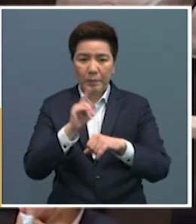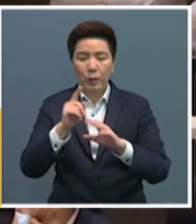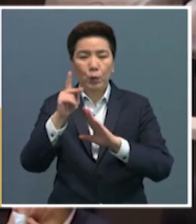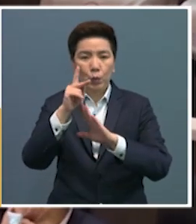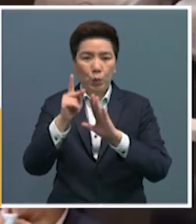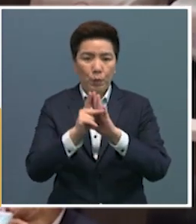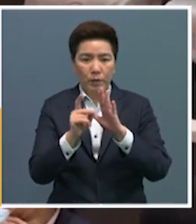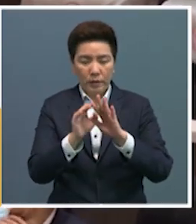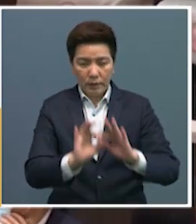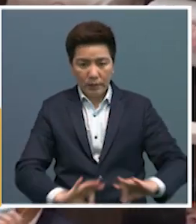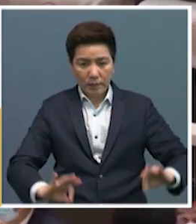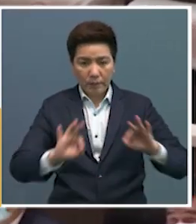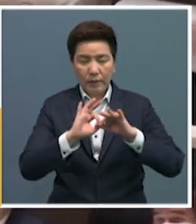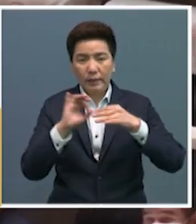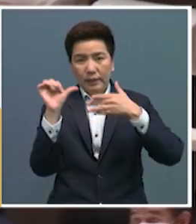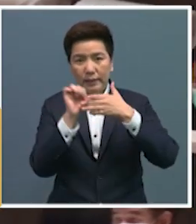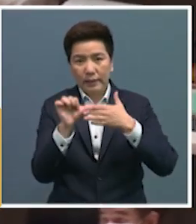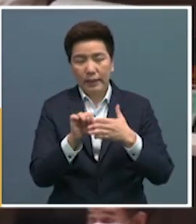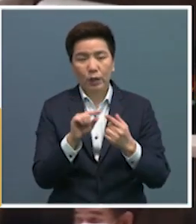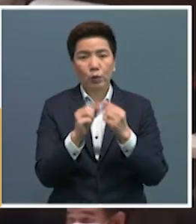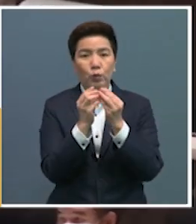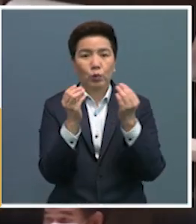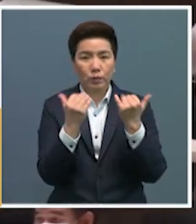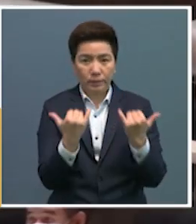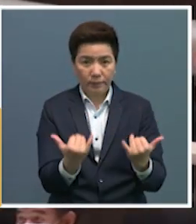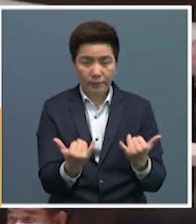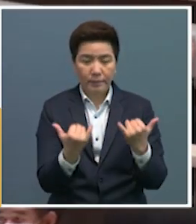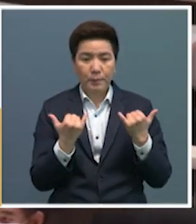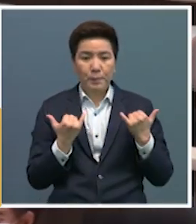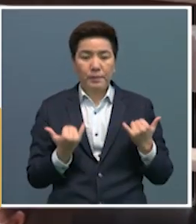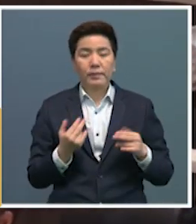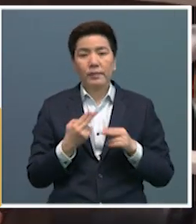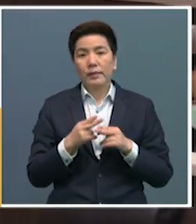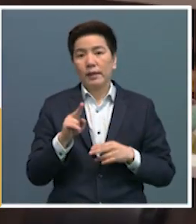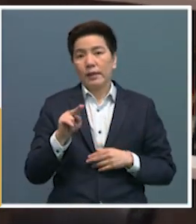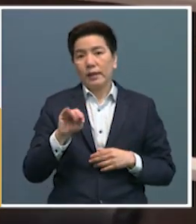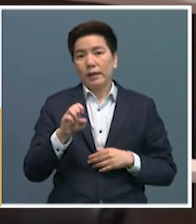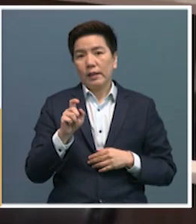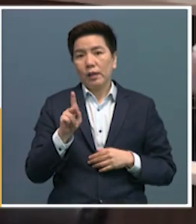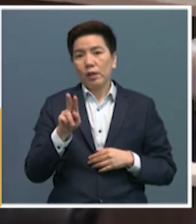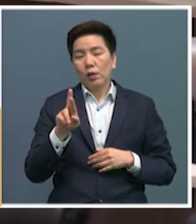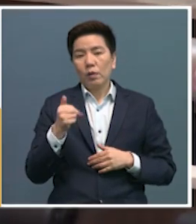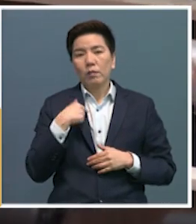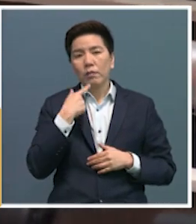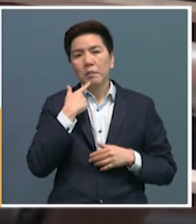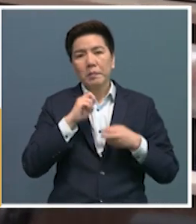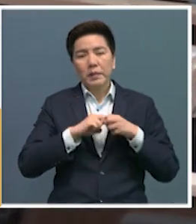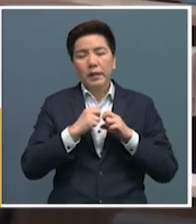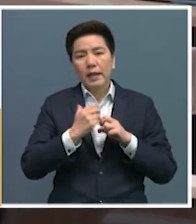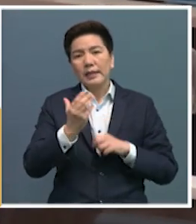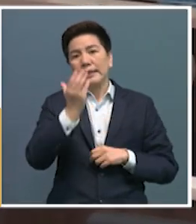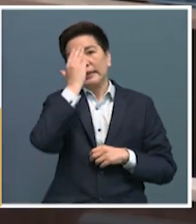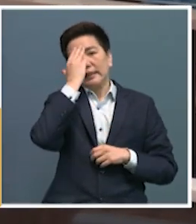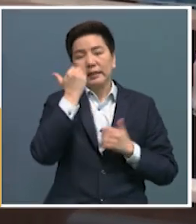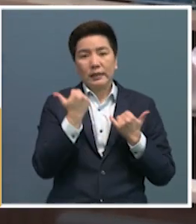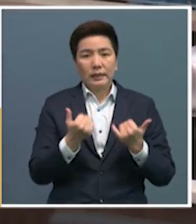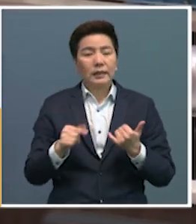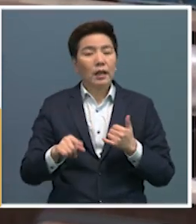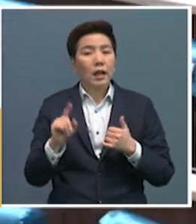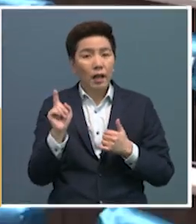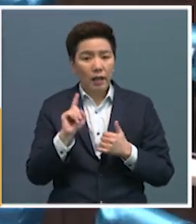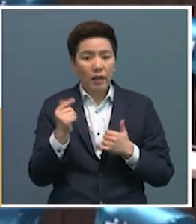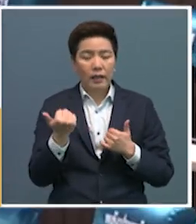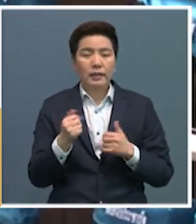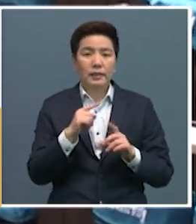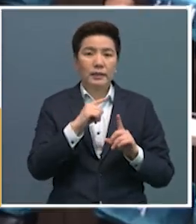กฎหมายสำคัญในการที่จะแก้ไขรัฐธรรมนูญครั้งนี้ค่ะคุณนิกรเน้นย้ำถึงปัญหาเฉพาะหน้าในมุมมองคนที่ก่อนก็คือ